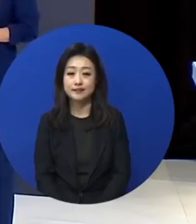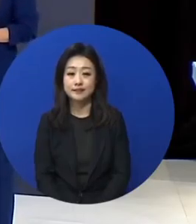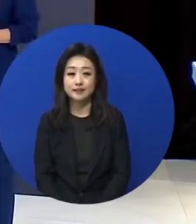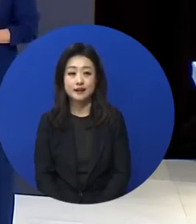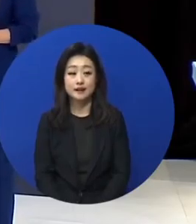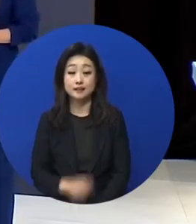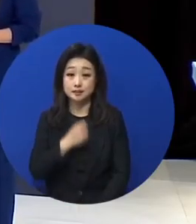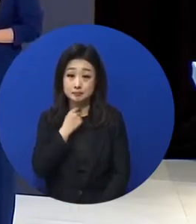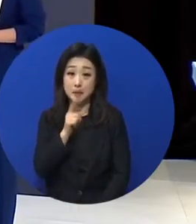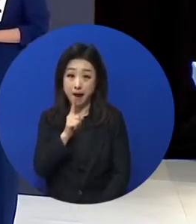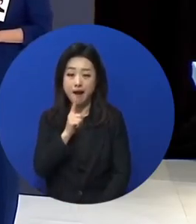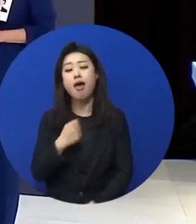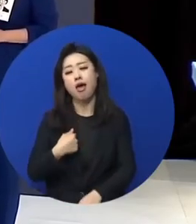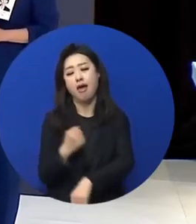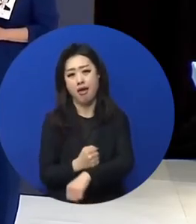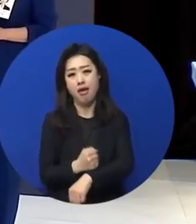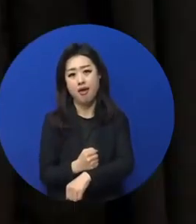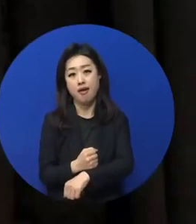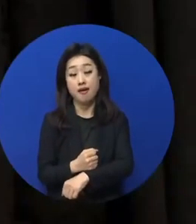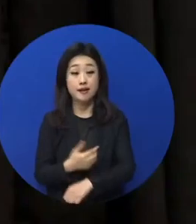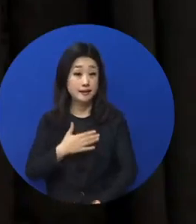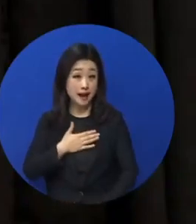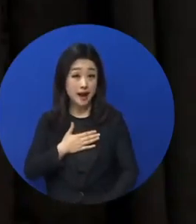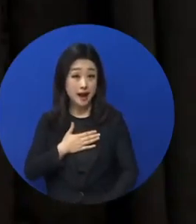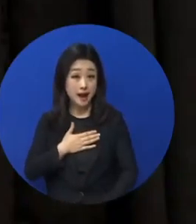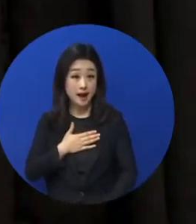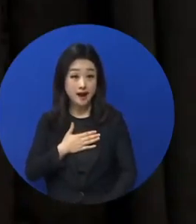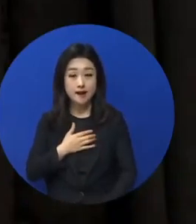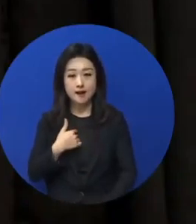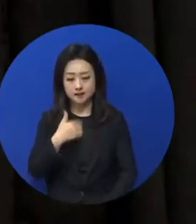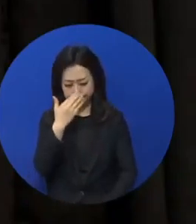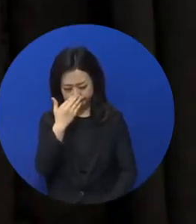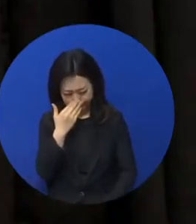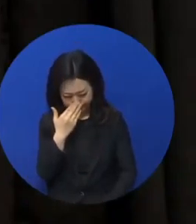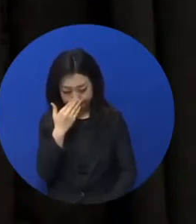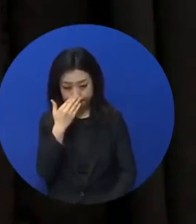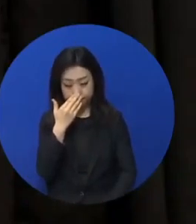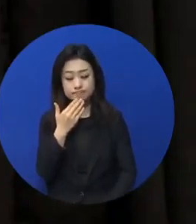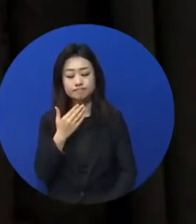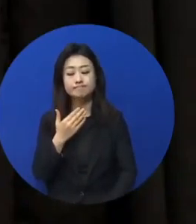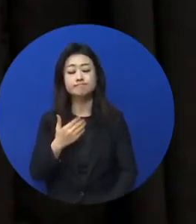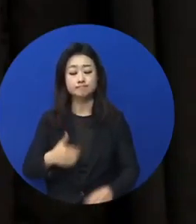할 말은 하겠습니다. 비록 저는 더 고개를 숙여야 하고 힘들어져도